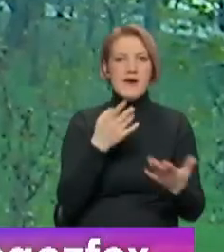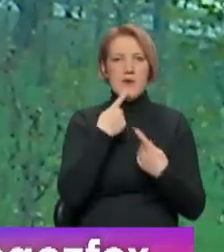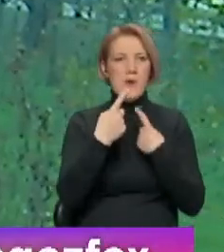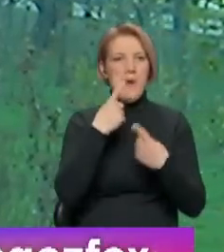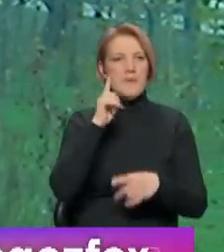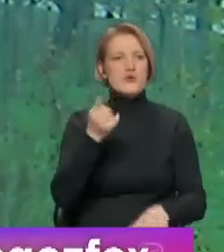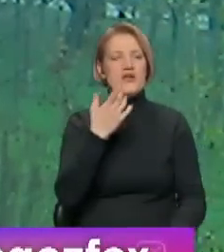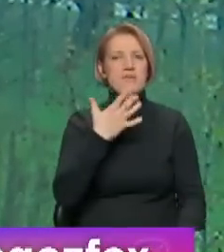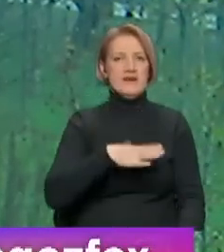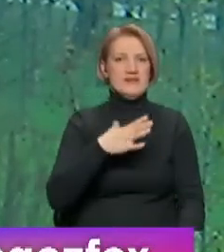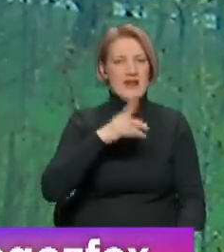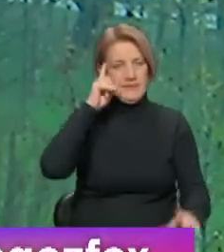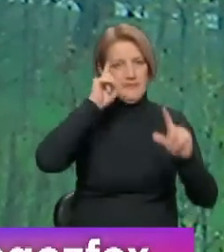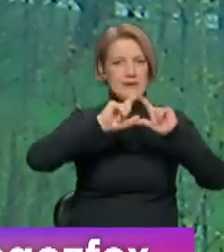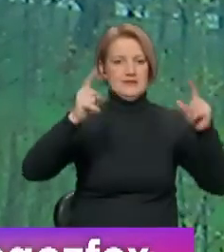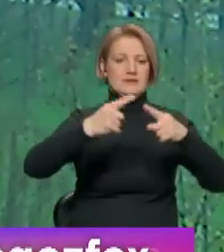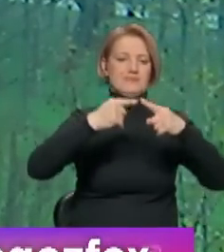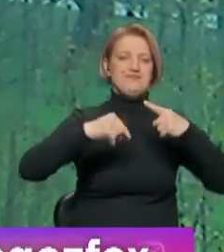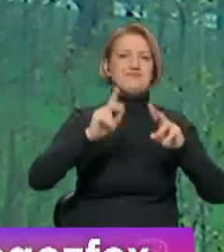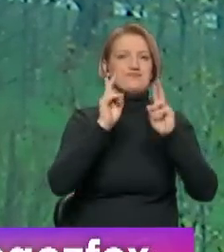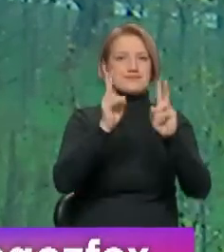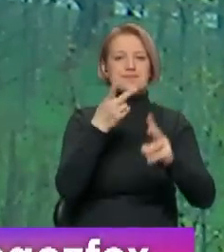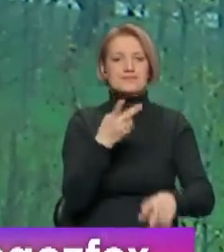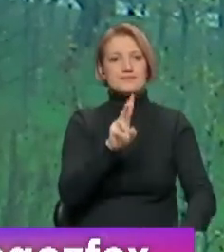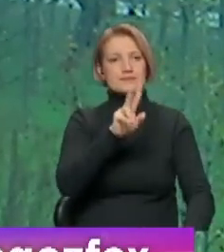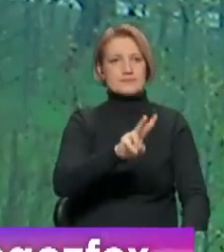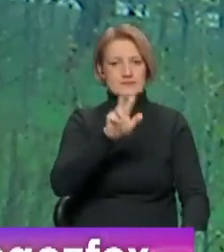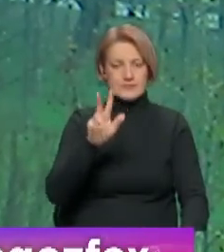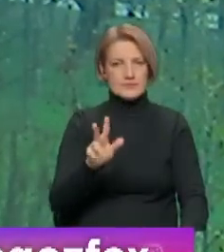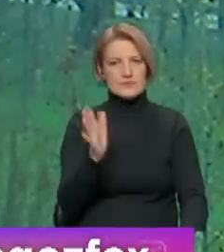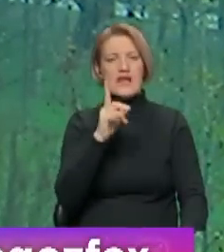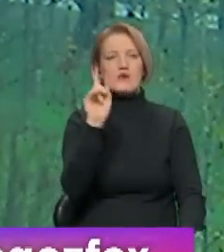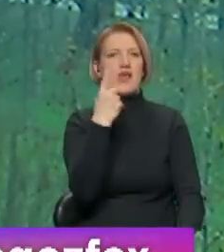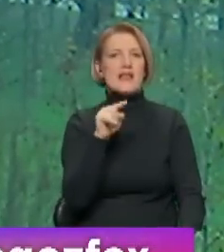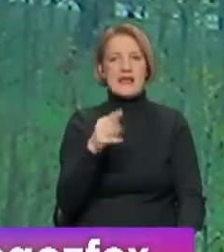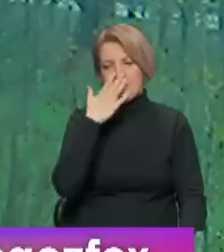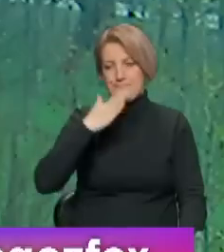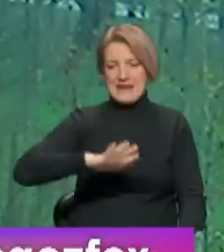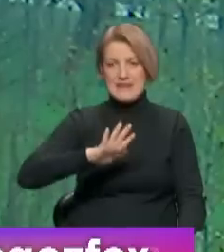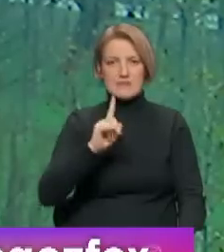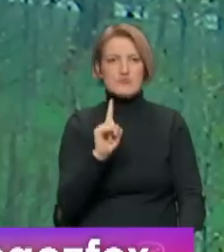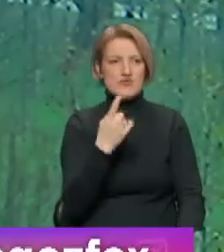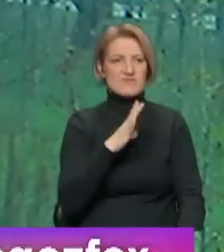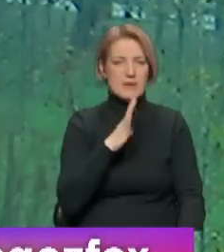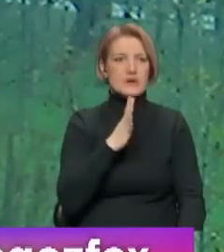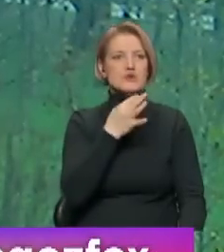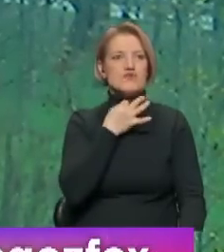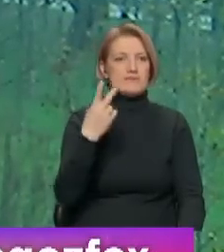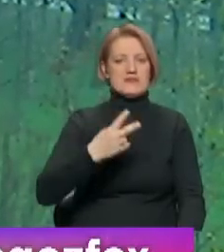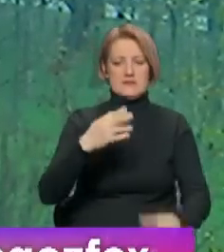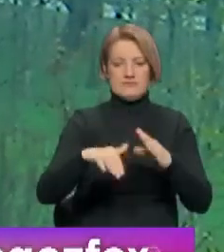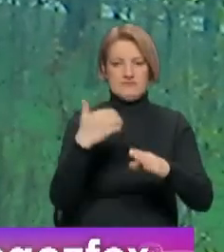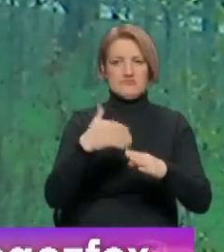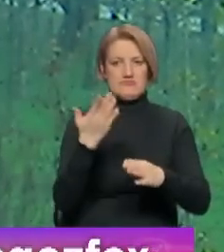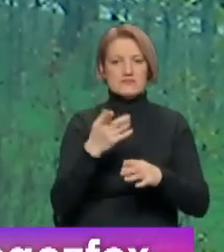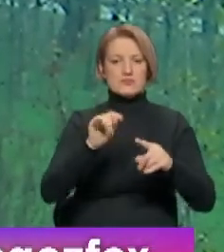Müjdemi isterim başlığı altında sizin 2023'ten ya da yönetenlerden Beklediğiniz bir müjde var mı Lütfen yazın gönderin